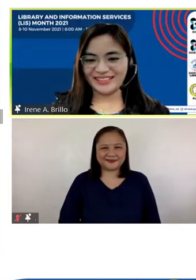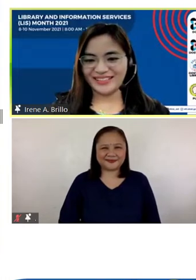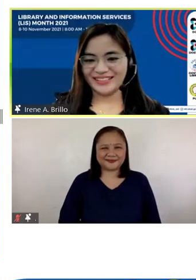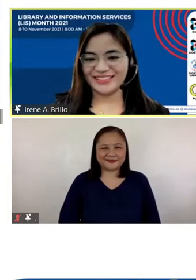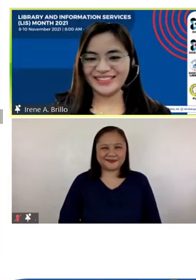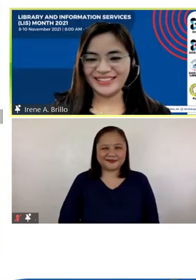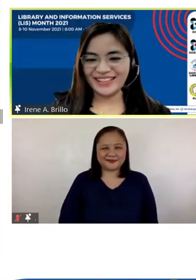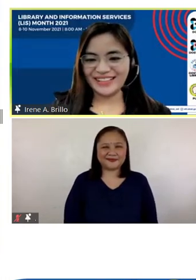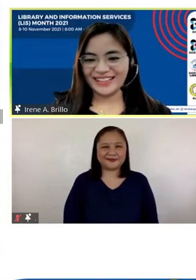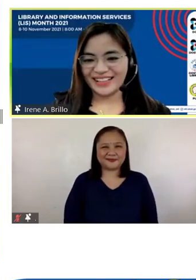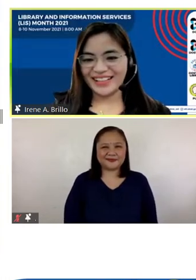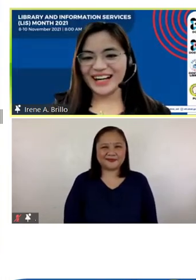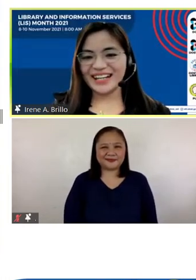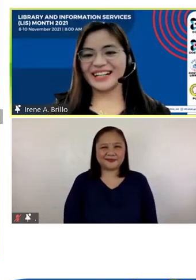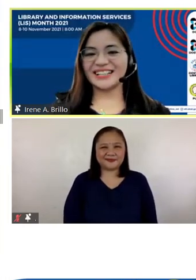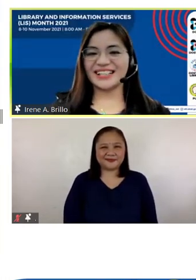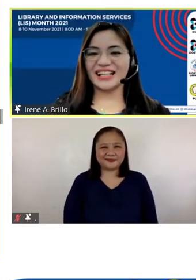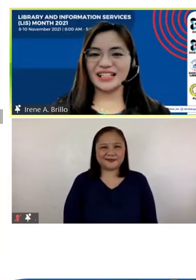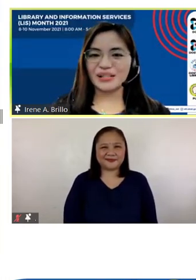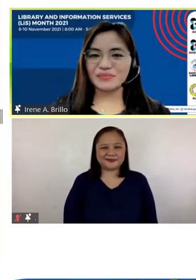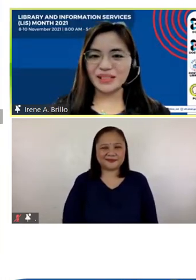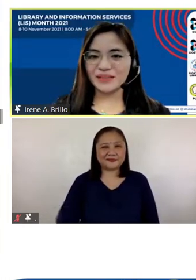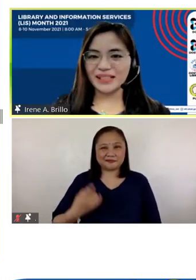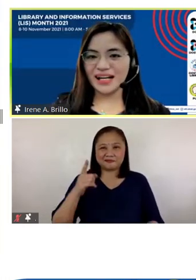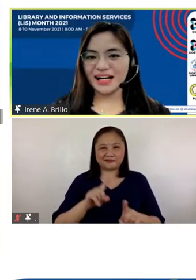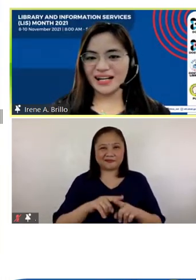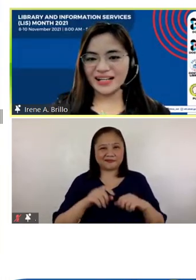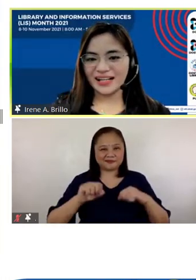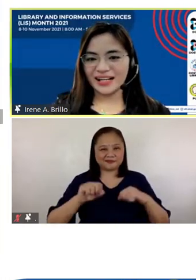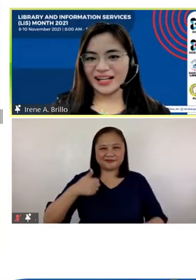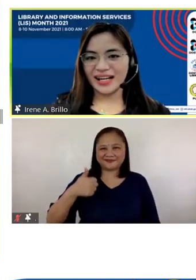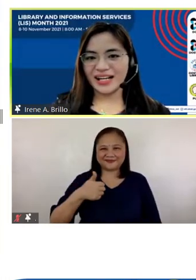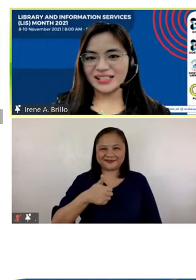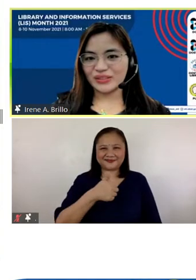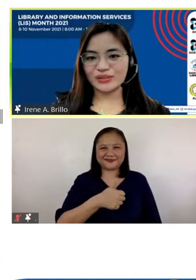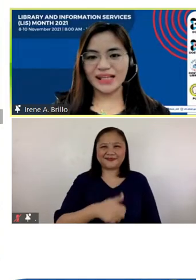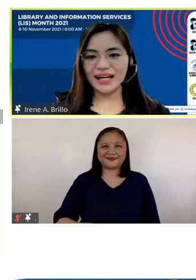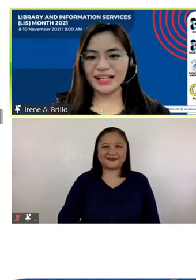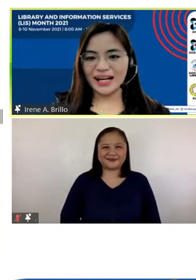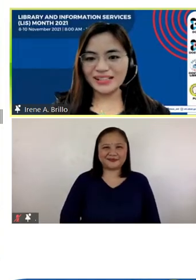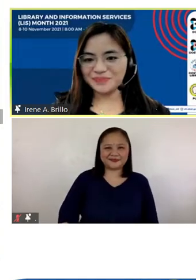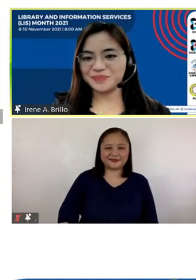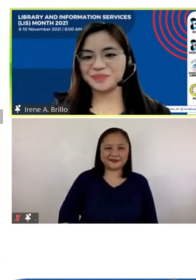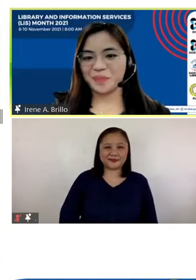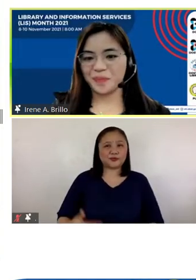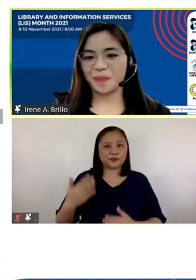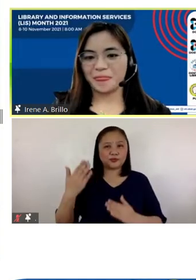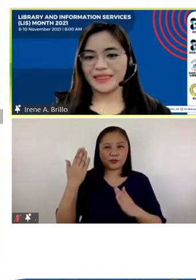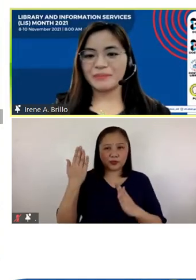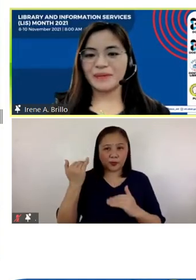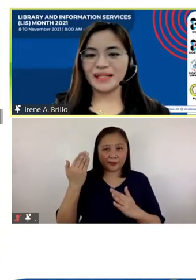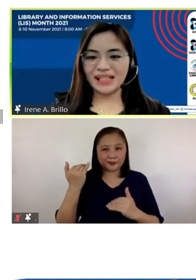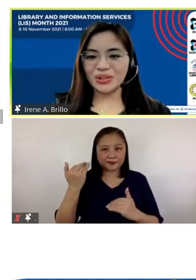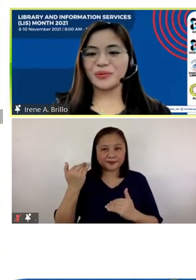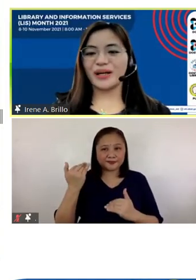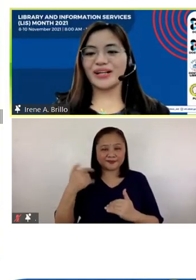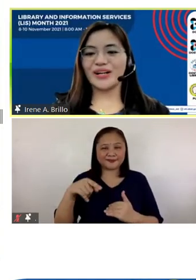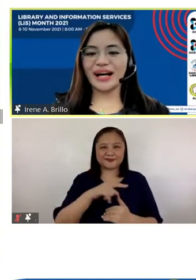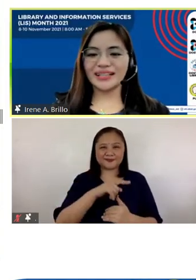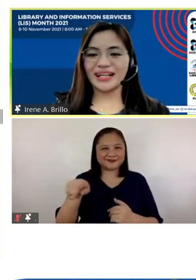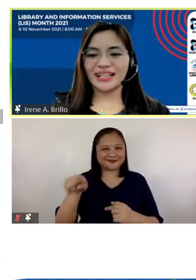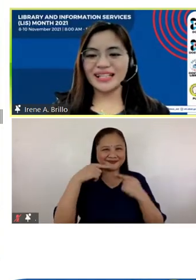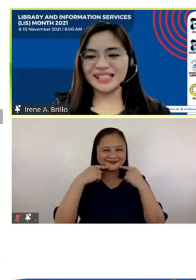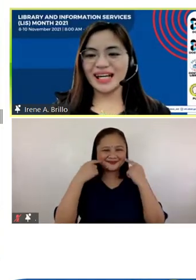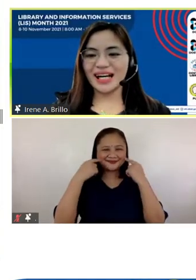Okay. Ayan, agree sila, thumbs up sila. Ayan, so sana napangiti ko po